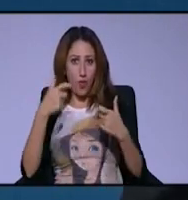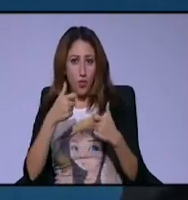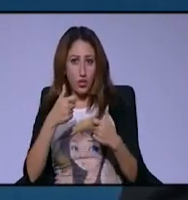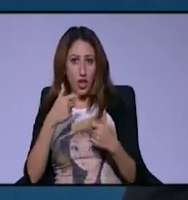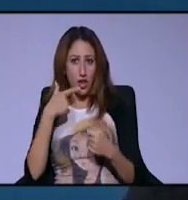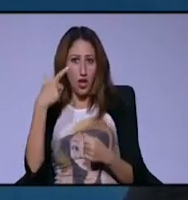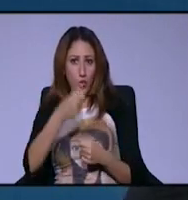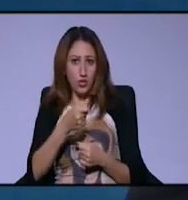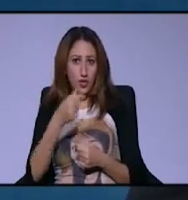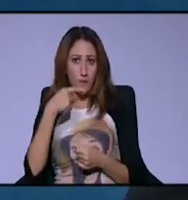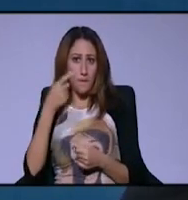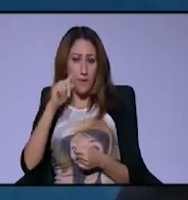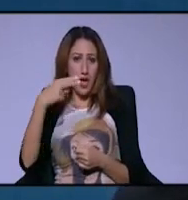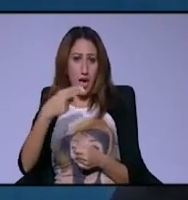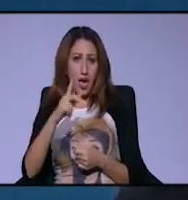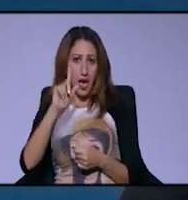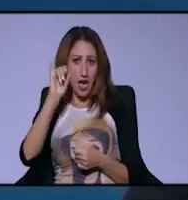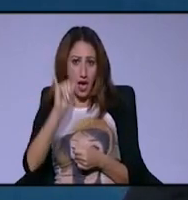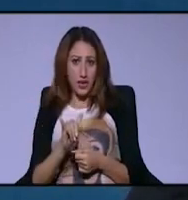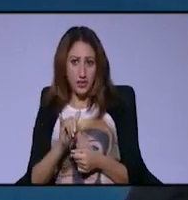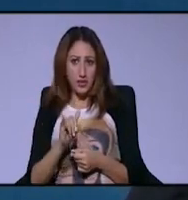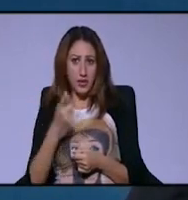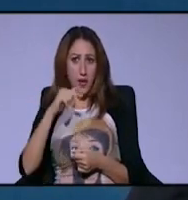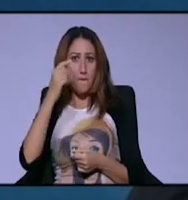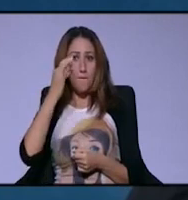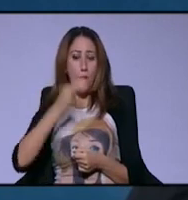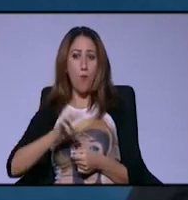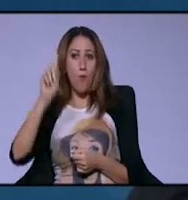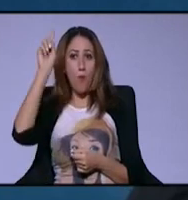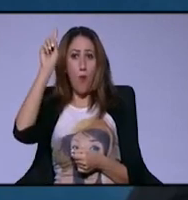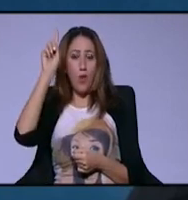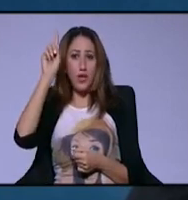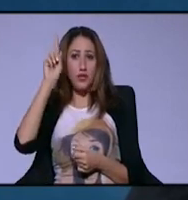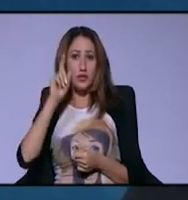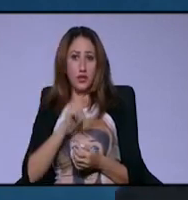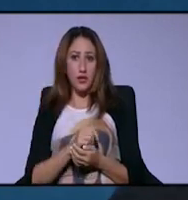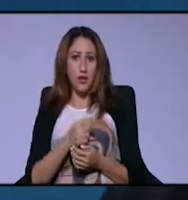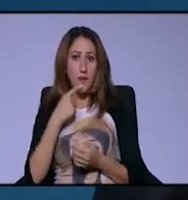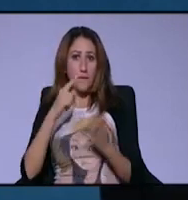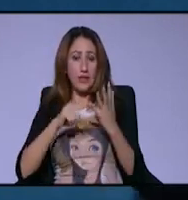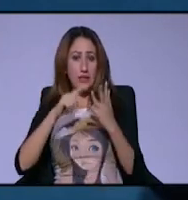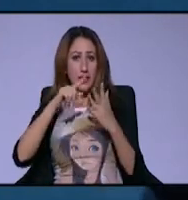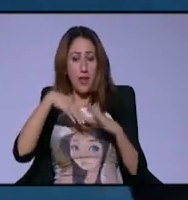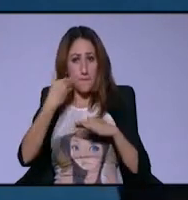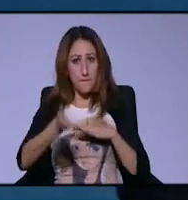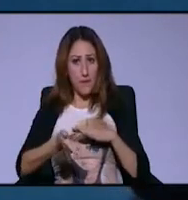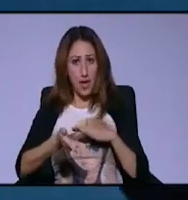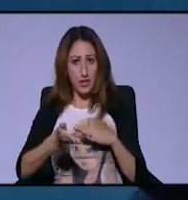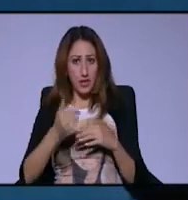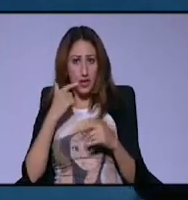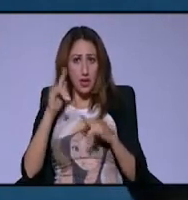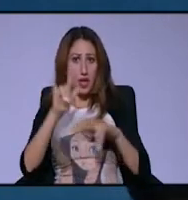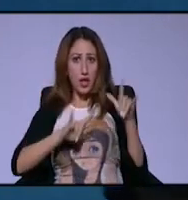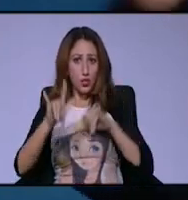أبي طالب. الله، فظهرت المعجزة الغيبية بعد انتقاله عليه الصلاة والسلام بسنوات. بس لما رجعنا ندور